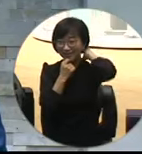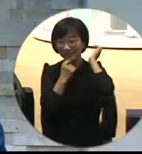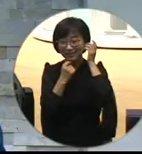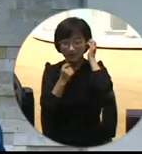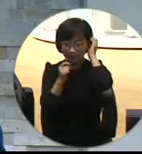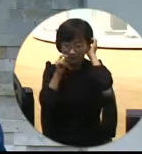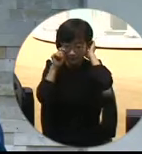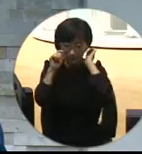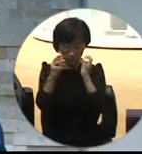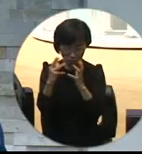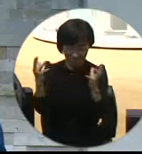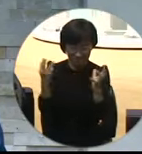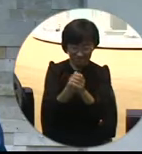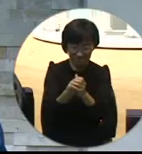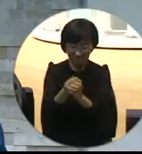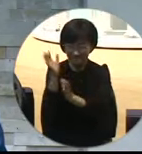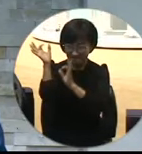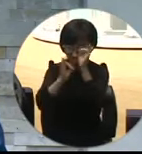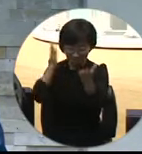너무 완벽주의자야.